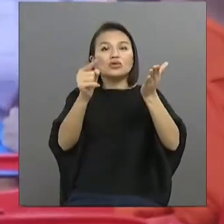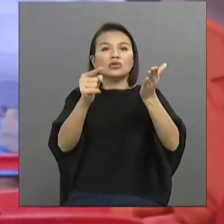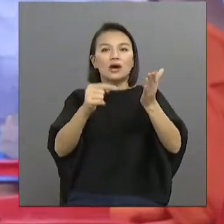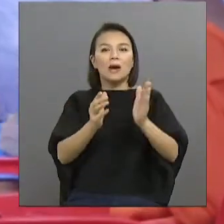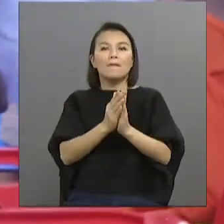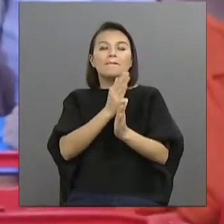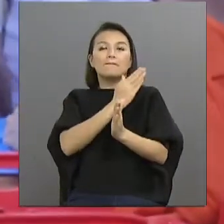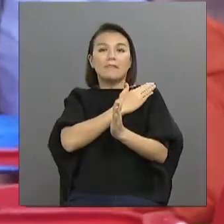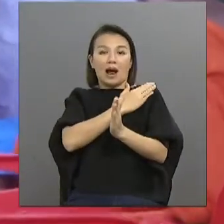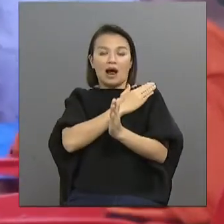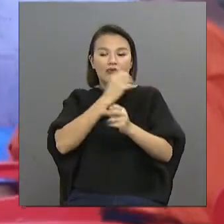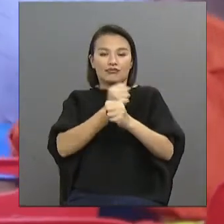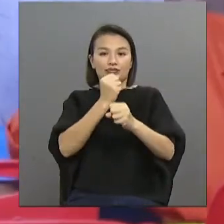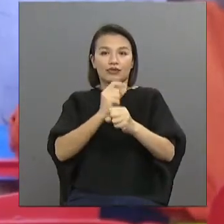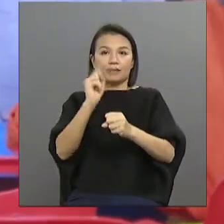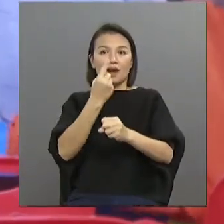นักเทศในอำเ